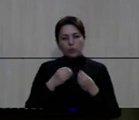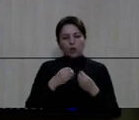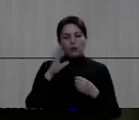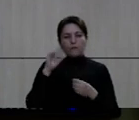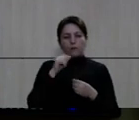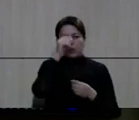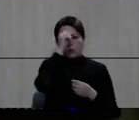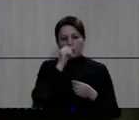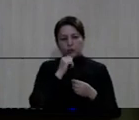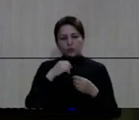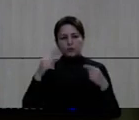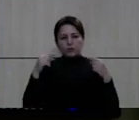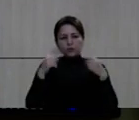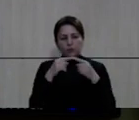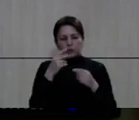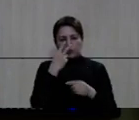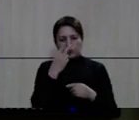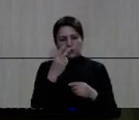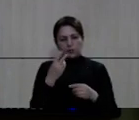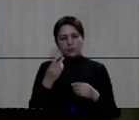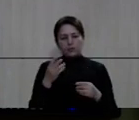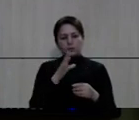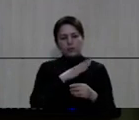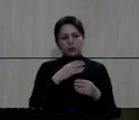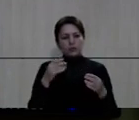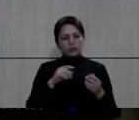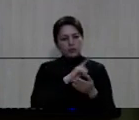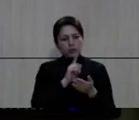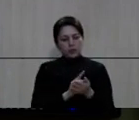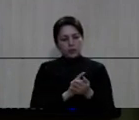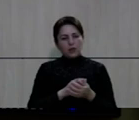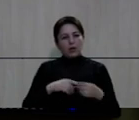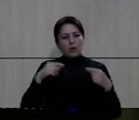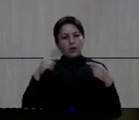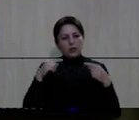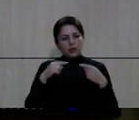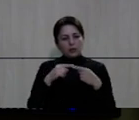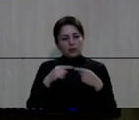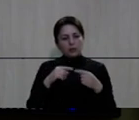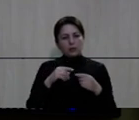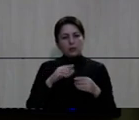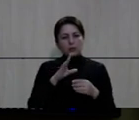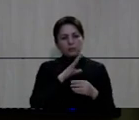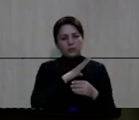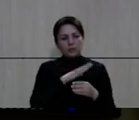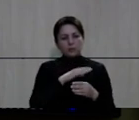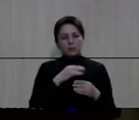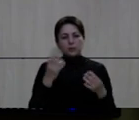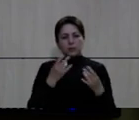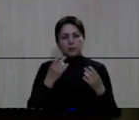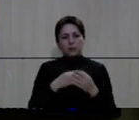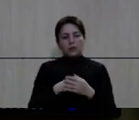va oygacha to'liq ko'rsatilgan bo'lishi shart, aniqlik kiritilgan bo'lishi kerak.